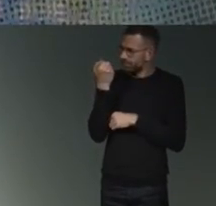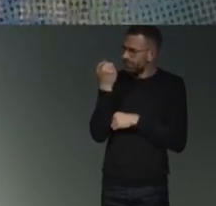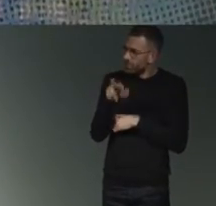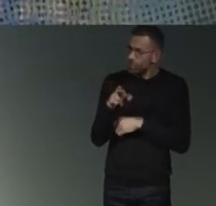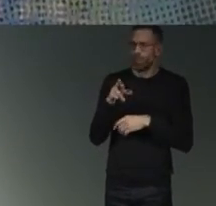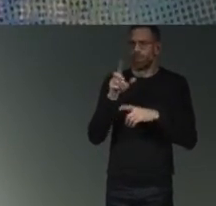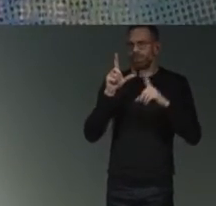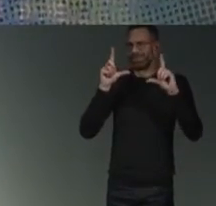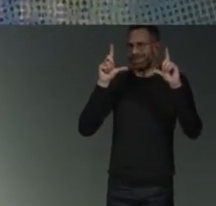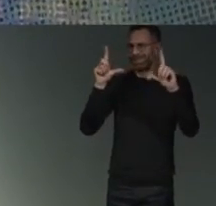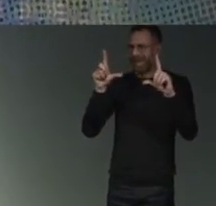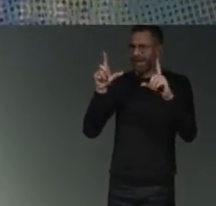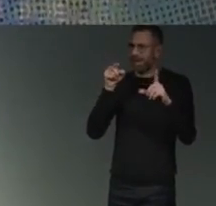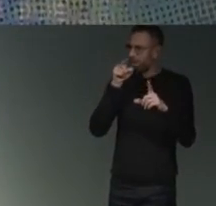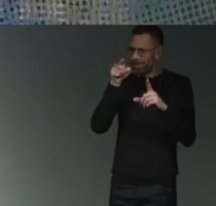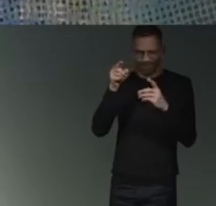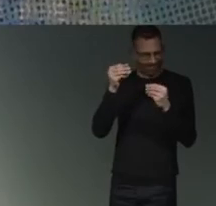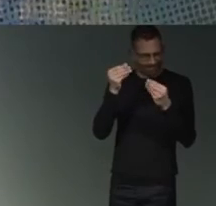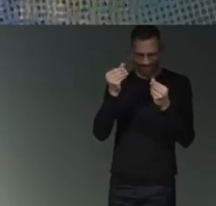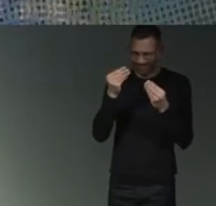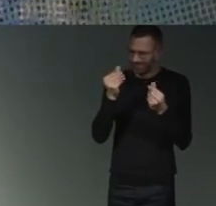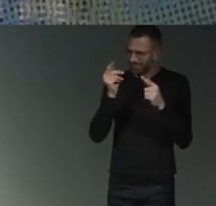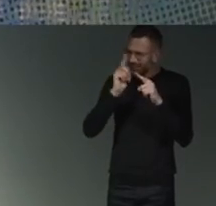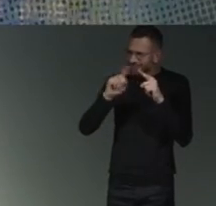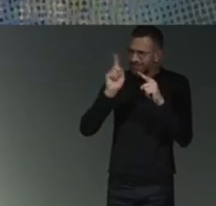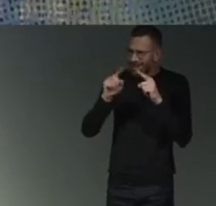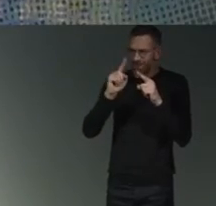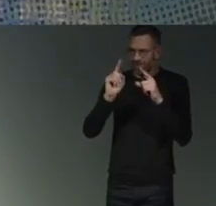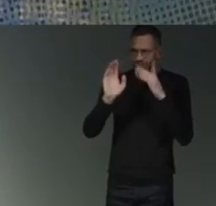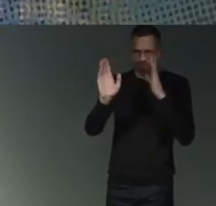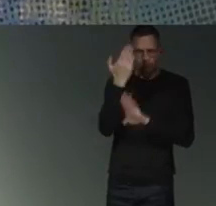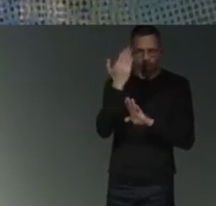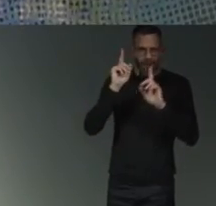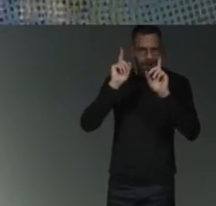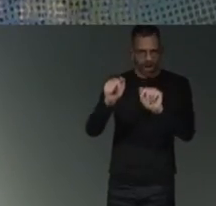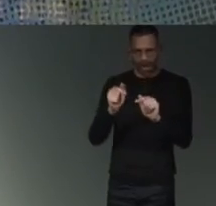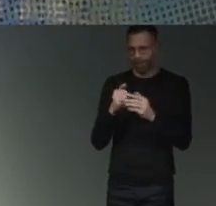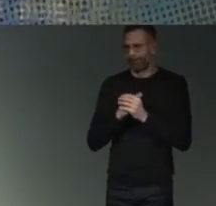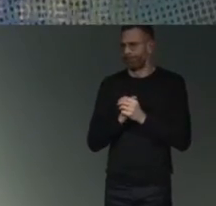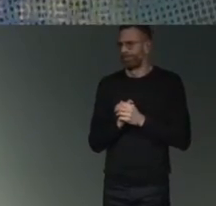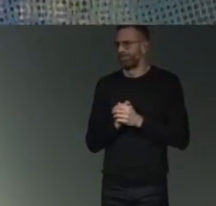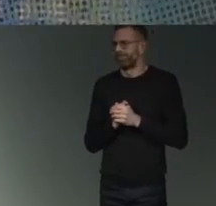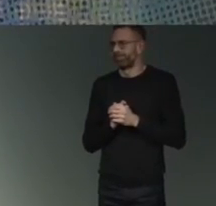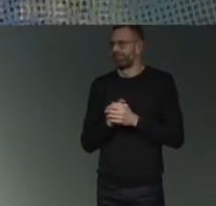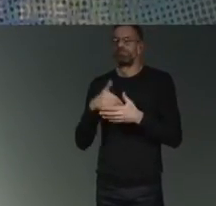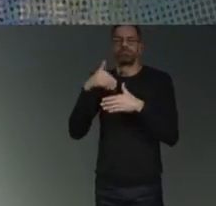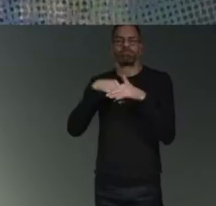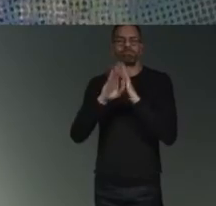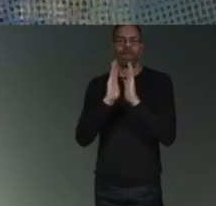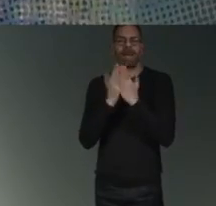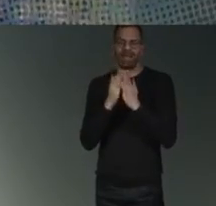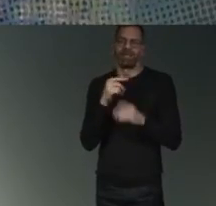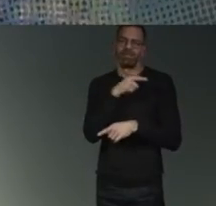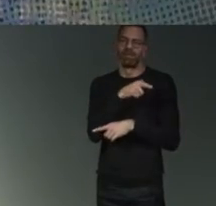que ce tableau a quelque chose à lui dire, quelque chose à lui révéler. Alors, dans mon roman, Suzanne